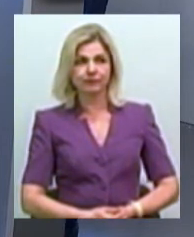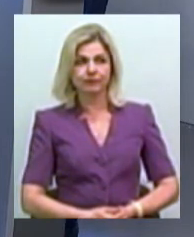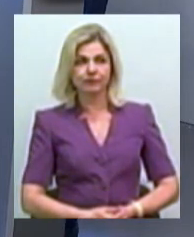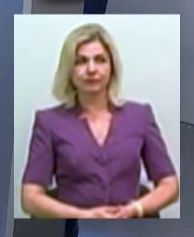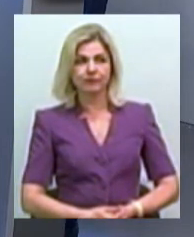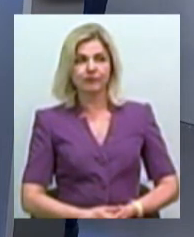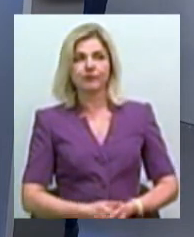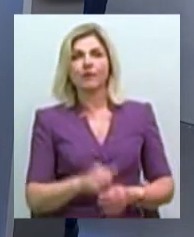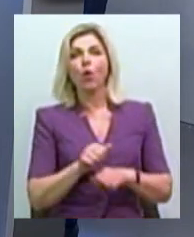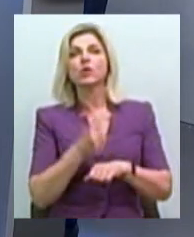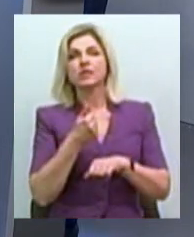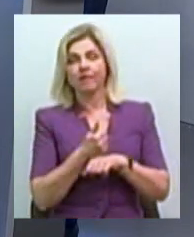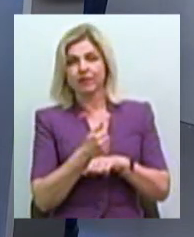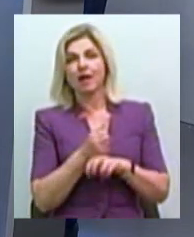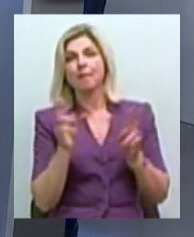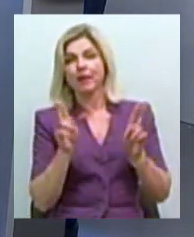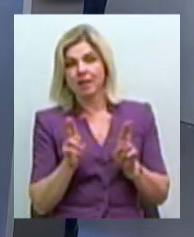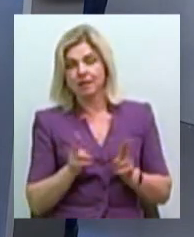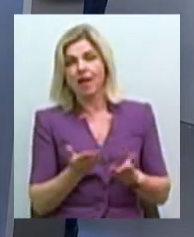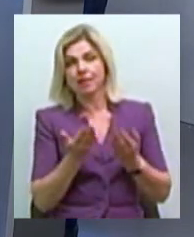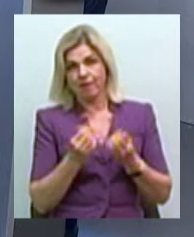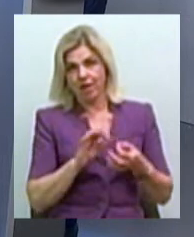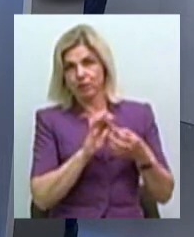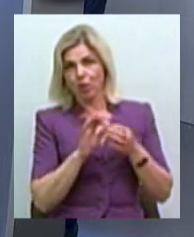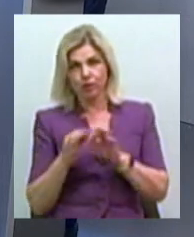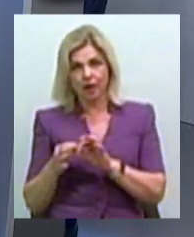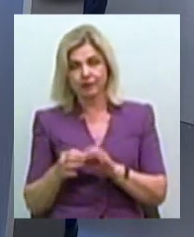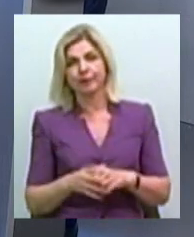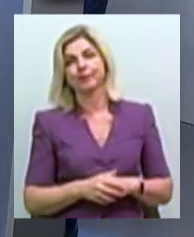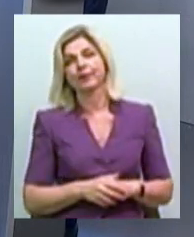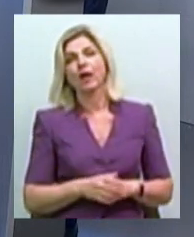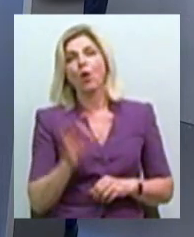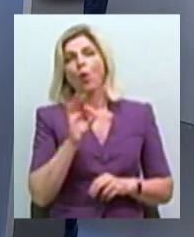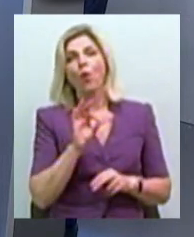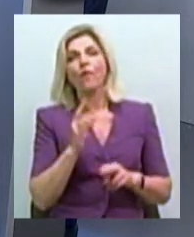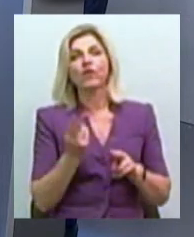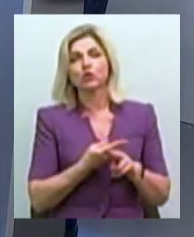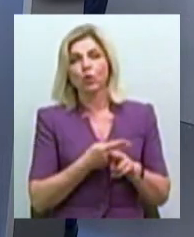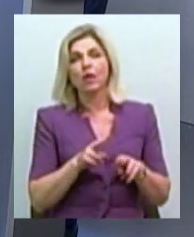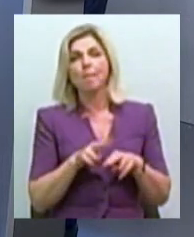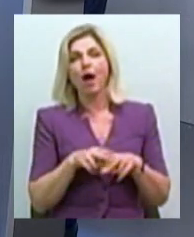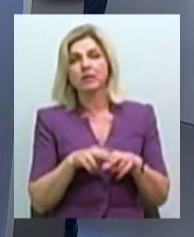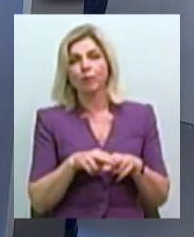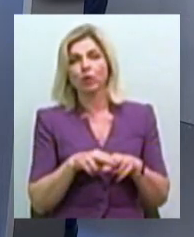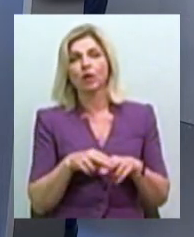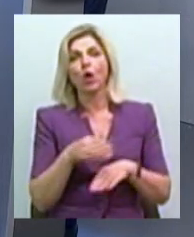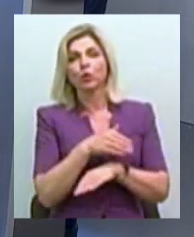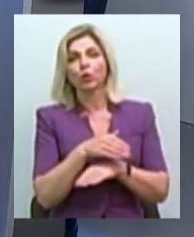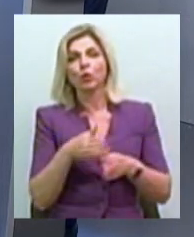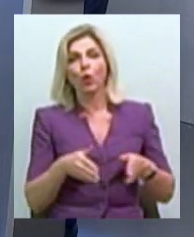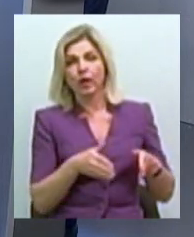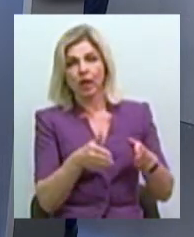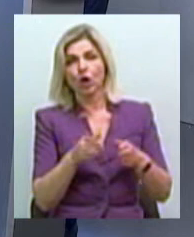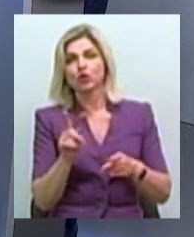Хоча по основних тезах, тепер давайте докладніше. Щодо відсутності паспортів вулиць і доріг, те, що дійсно прописано